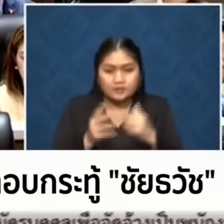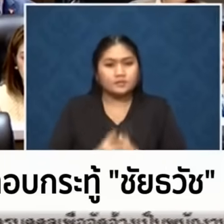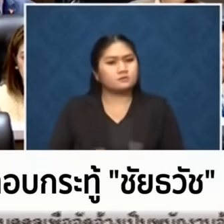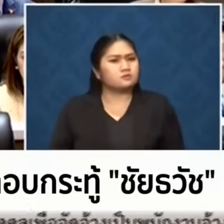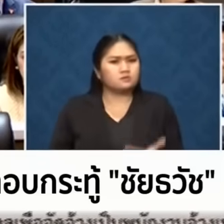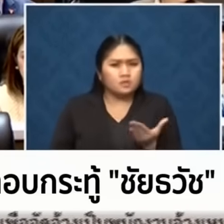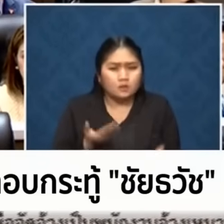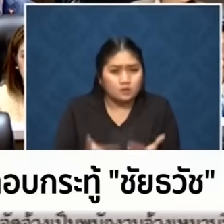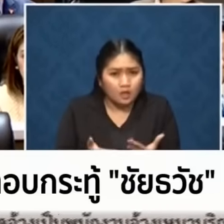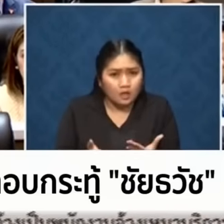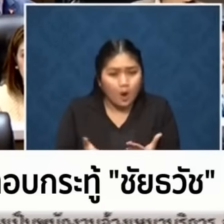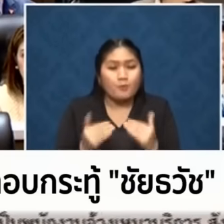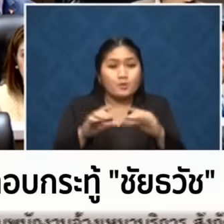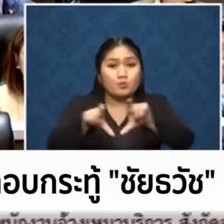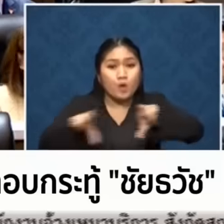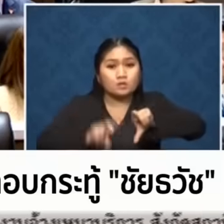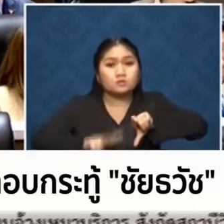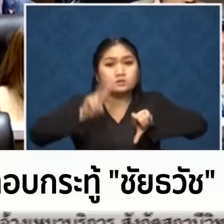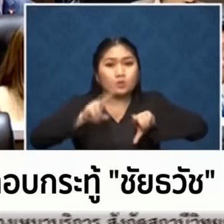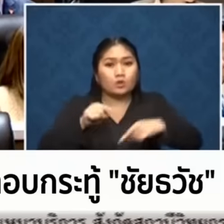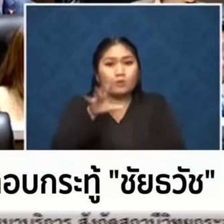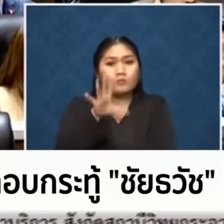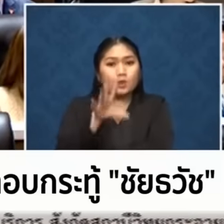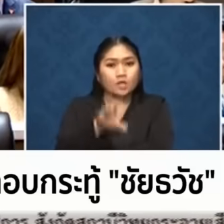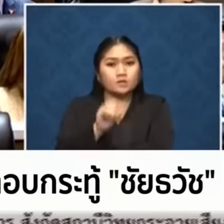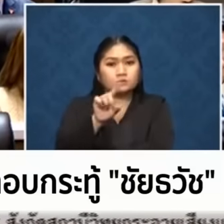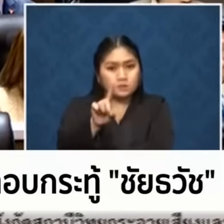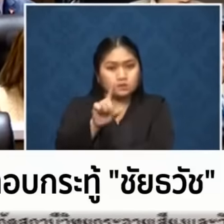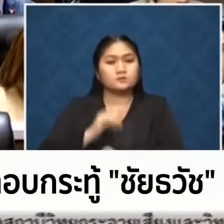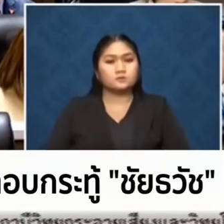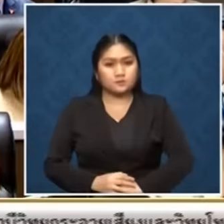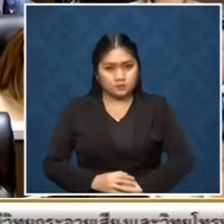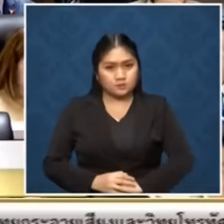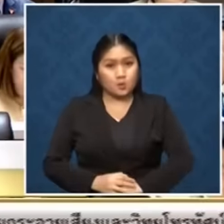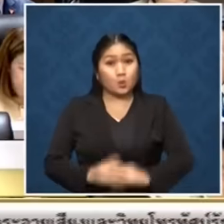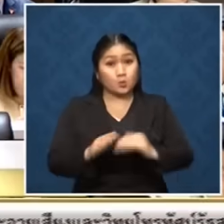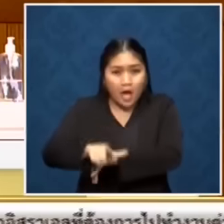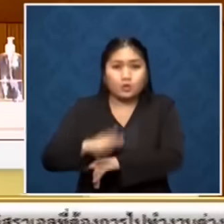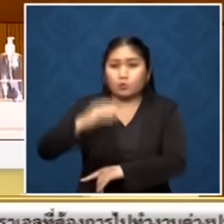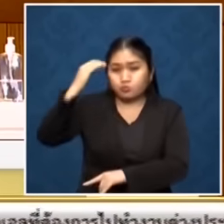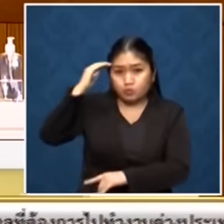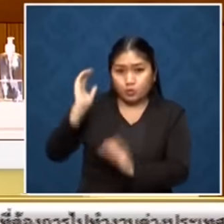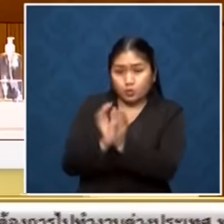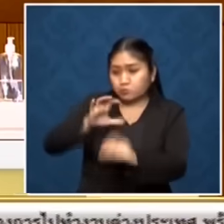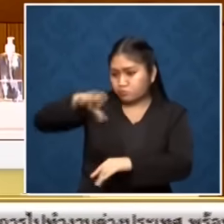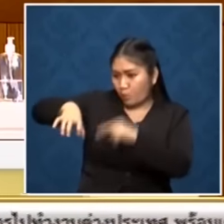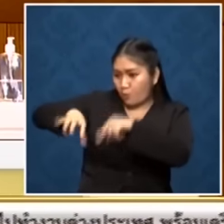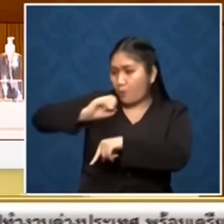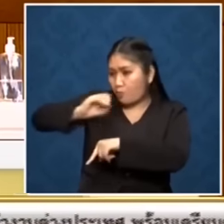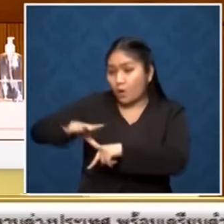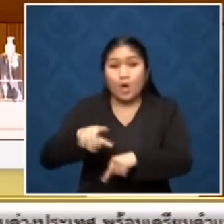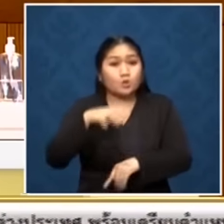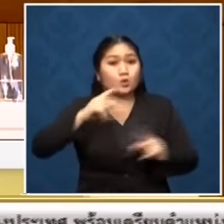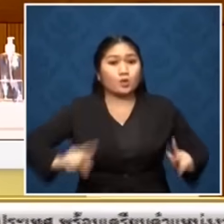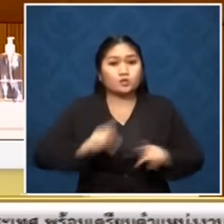าซะแล้วฮะ แล้วมาดูกันหน่อยนะคะประเด็นที่ท่านนายกรัฐมนตรีเนี่ยตอบเนี่ยนะคะตอบกระทู้ถามสดด้วยตัวเองเป็นครั้งแรกเนี่ยตอบอะ